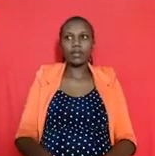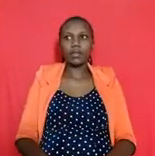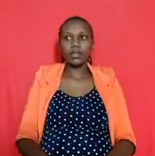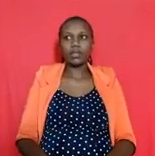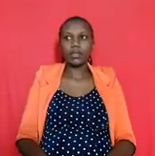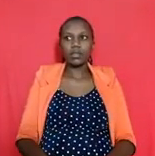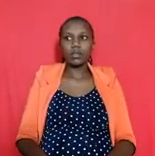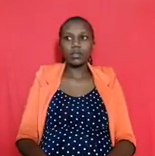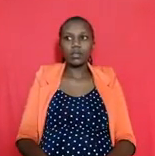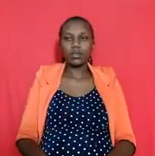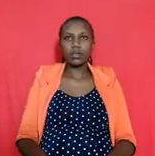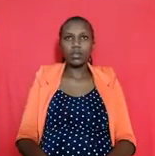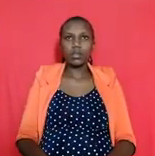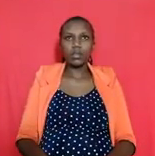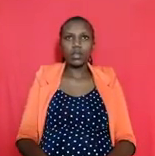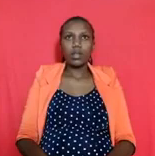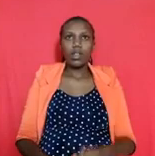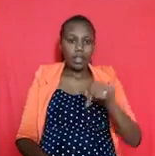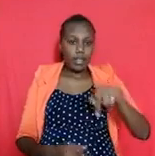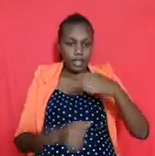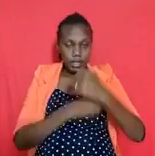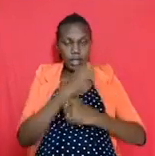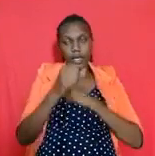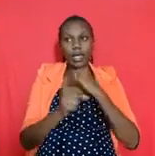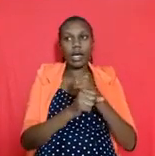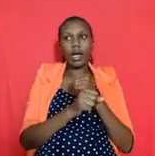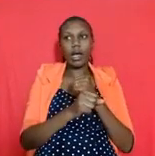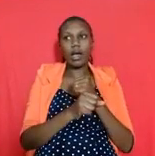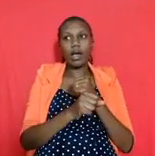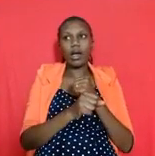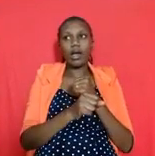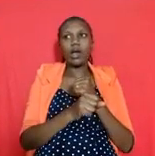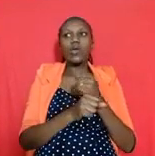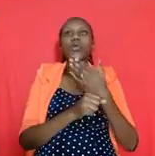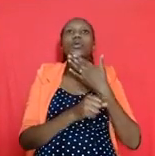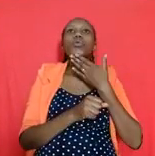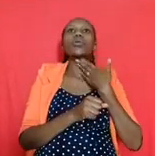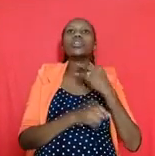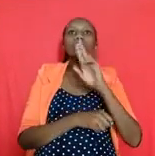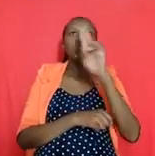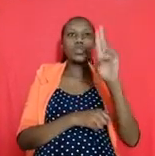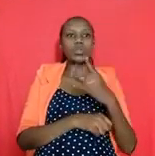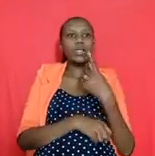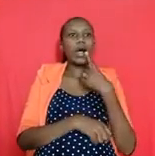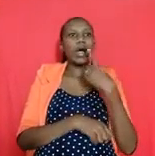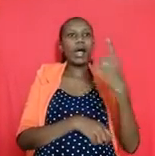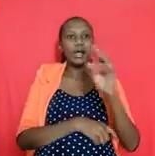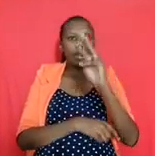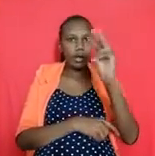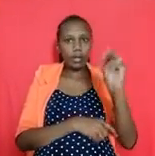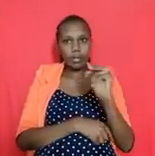mwaka uyu ni toguo ngugite kabere turatanya kuhuthira milioni igana rimwe